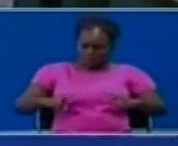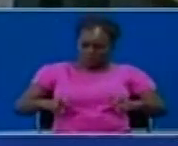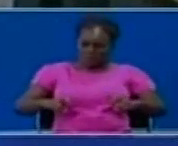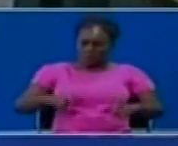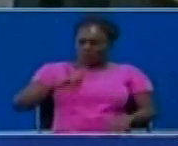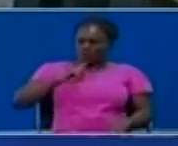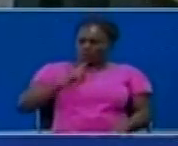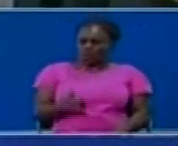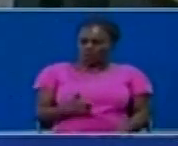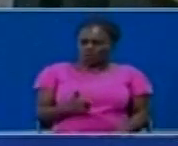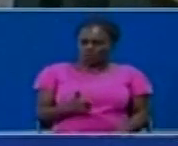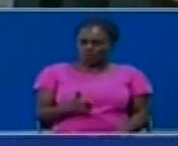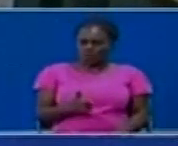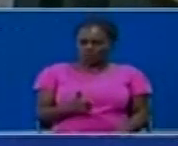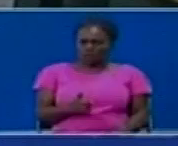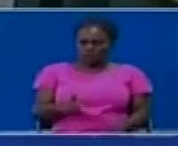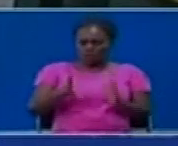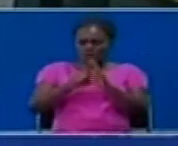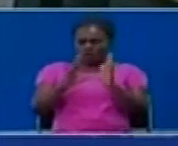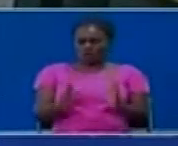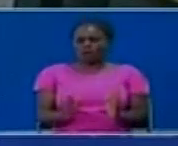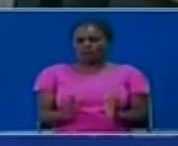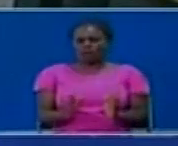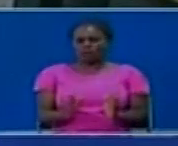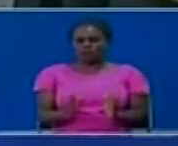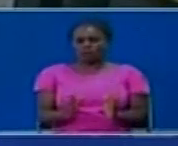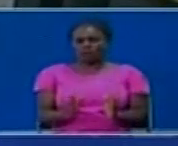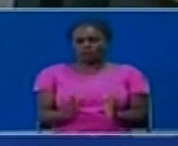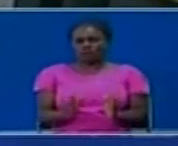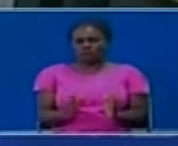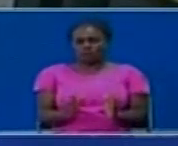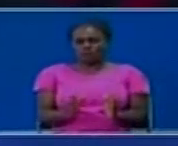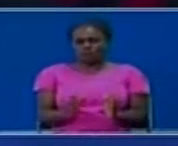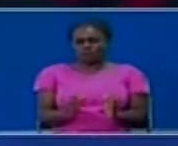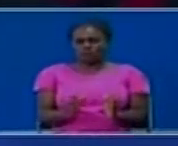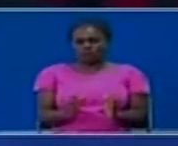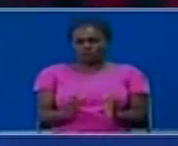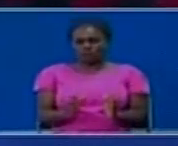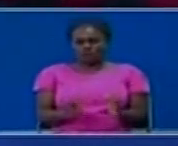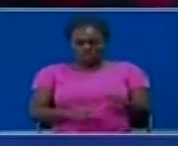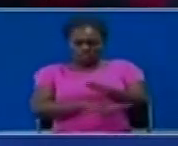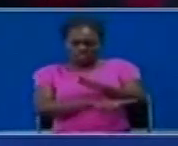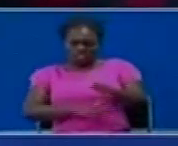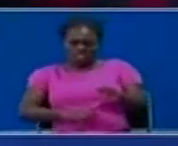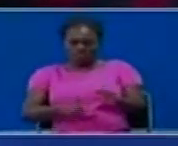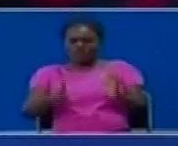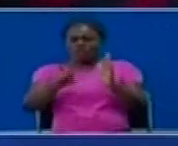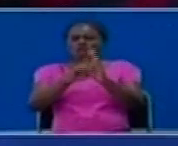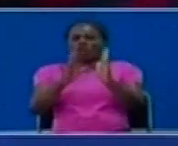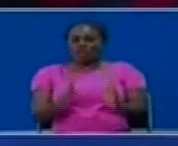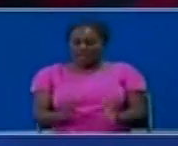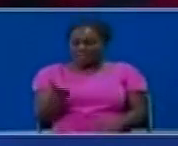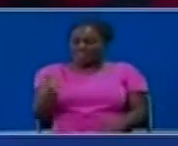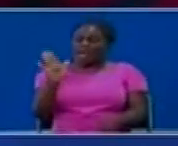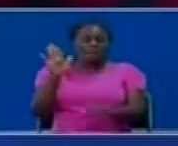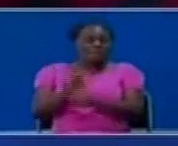We reprimand the admonished lawyers who have gone wayward and who have been spoiling other lawyers' men. Wrong lawyers continue to sully the reputation